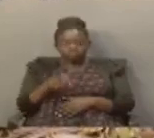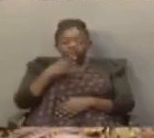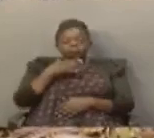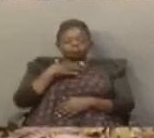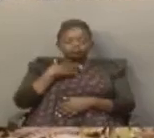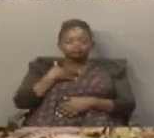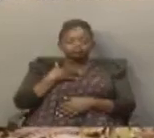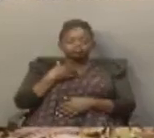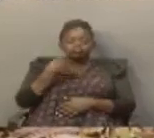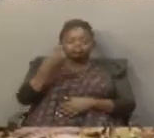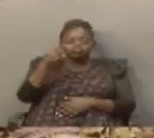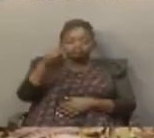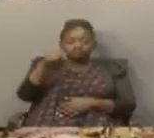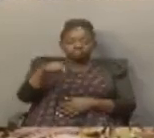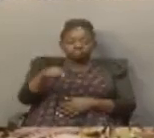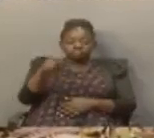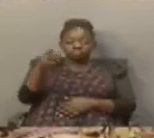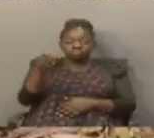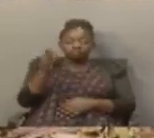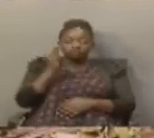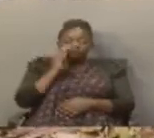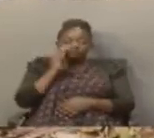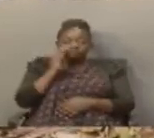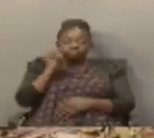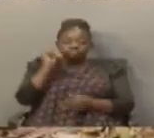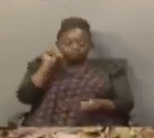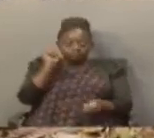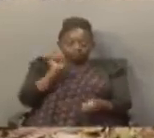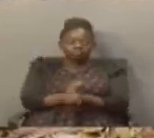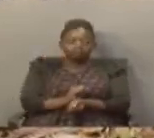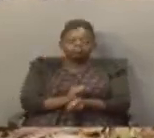ayagala akakadde kamu n'ekitundu fayini.